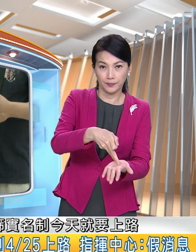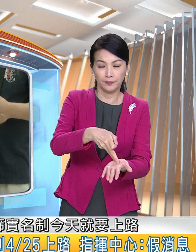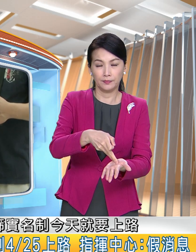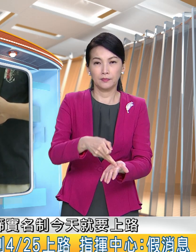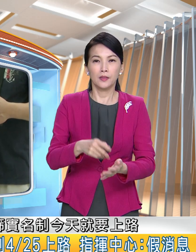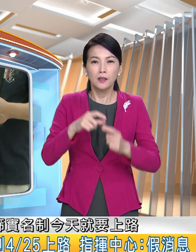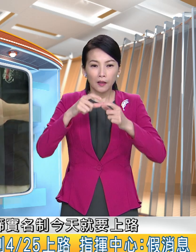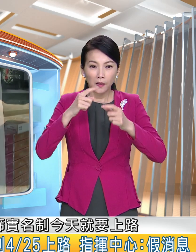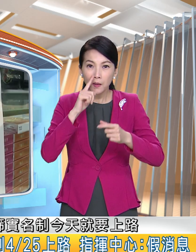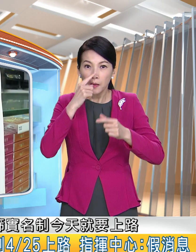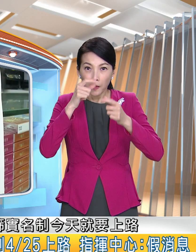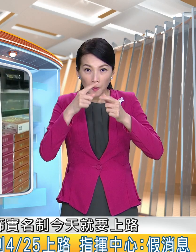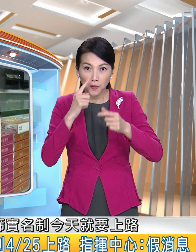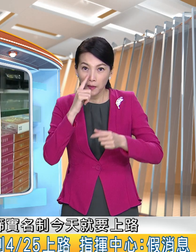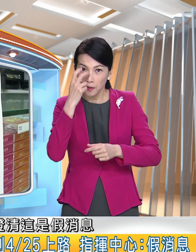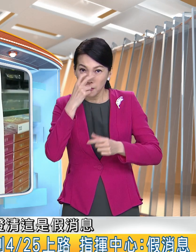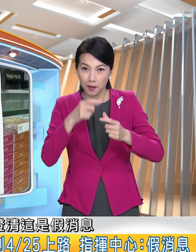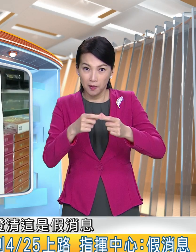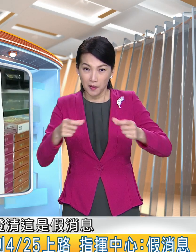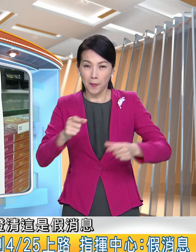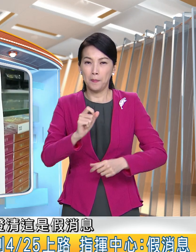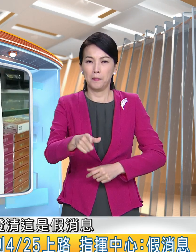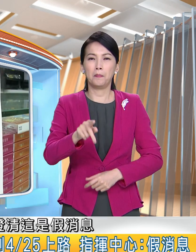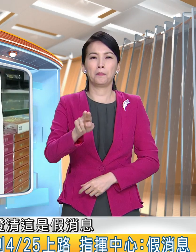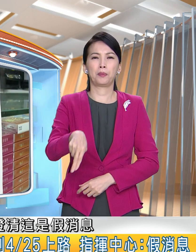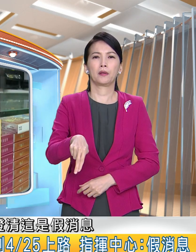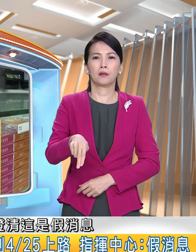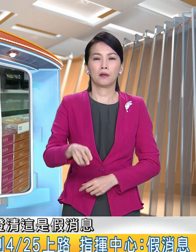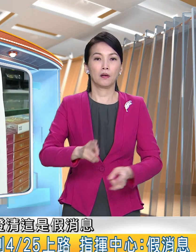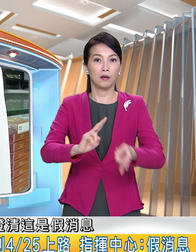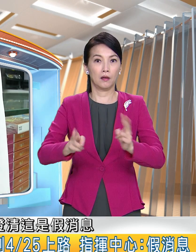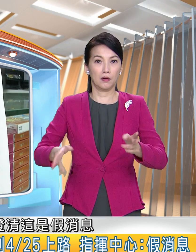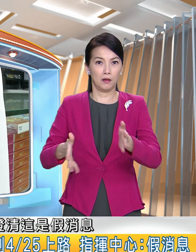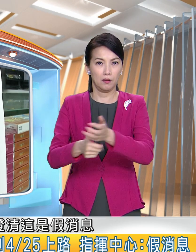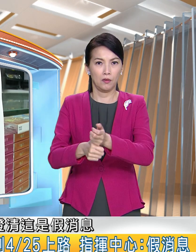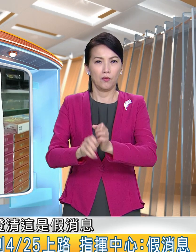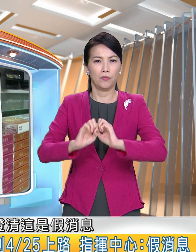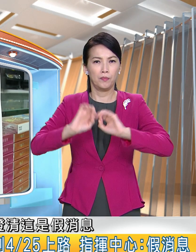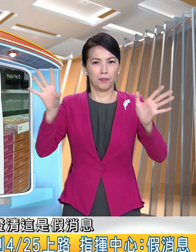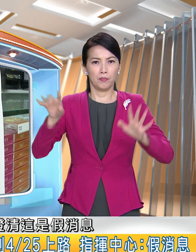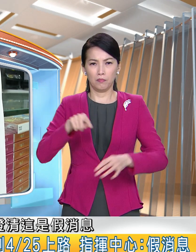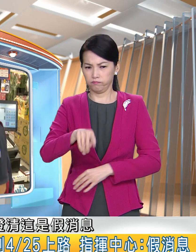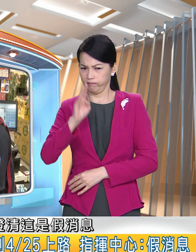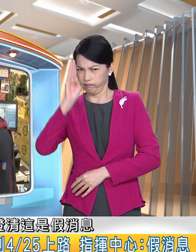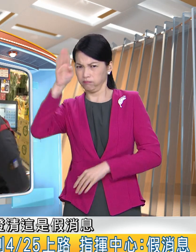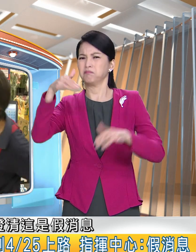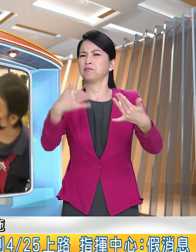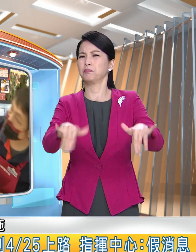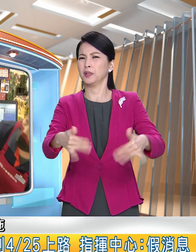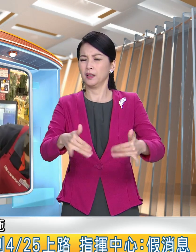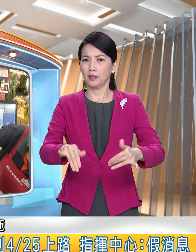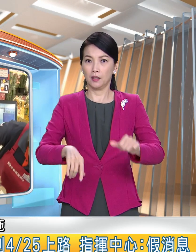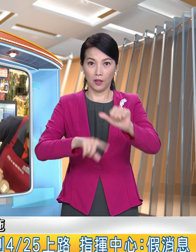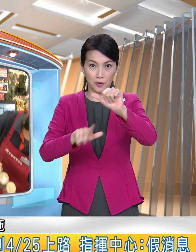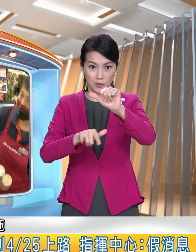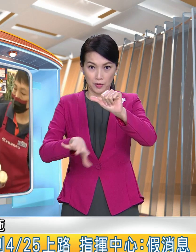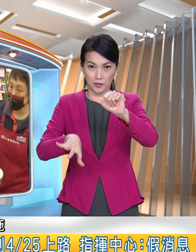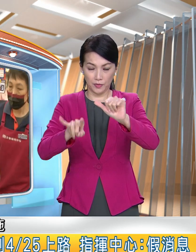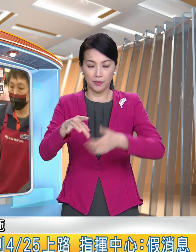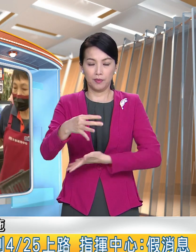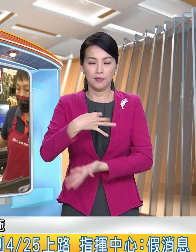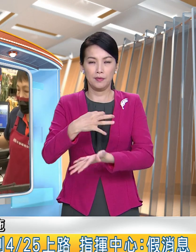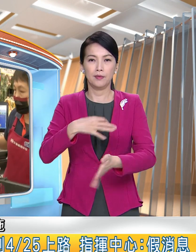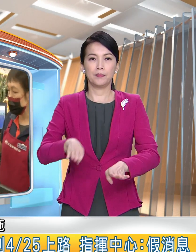天就要上路，指挥中心严重的澄清这是假消息，五月初才会实